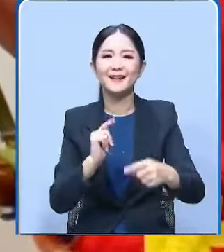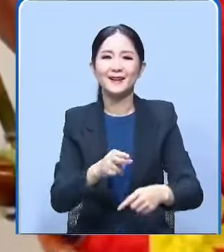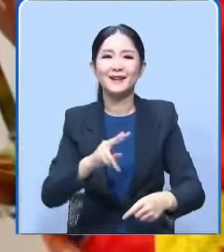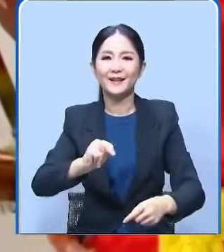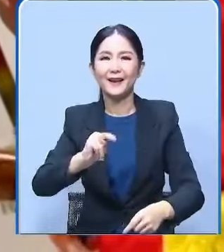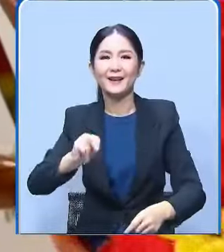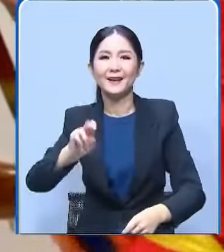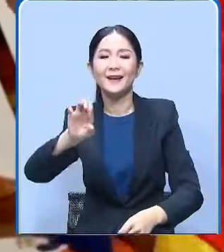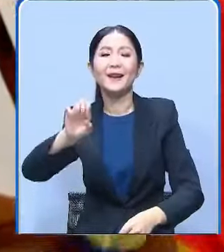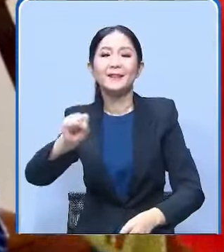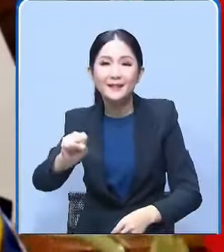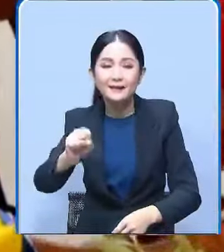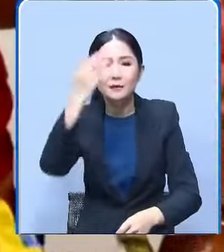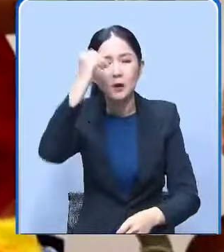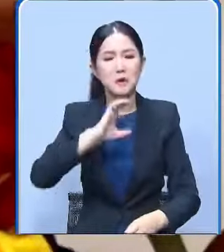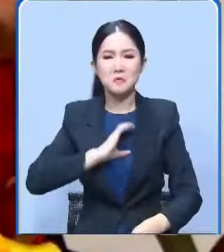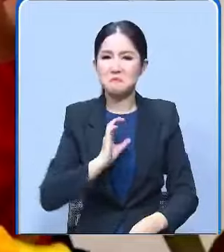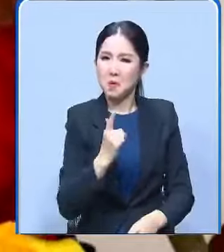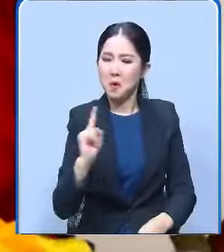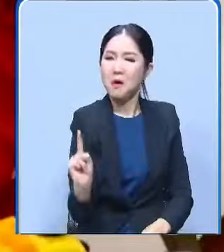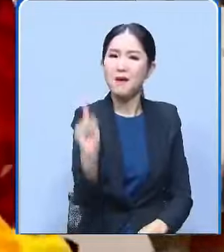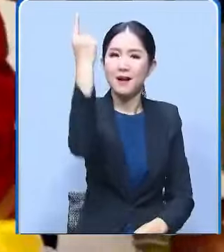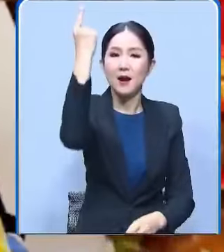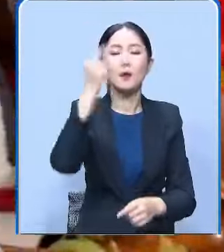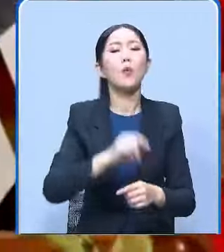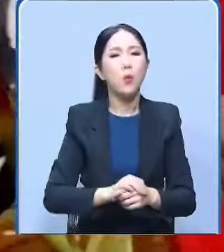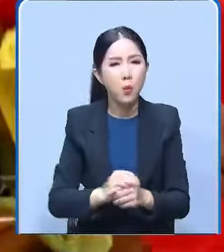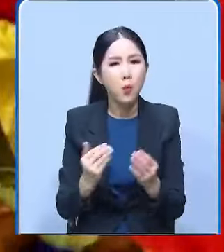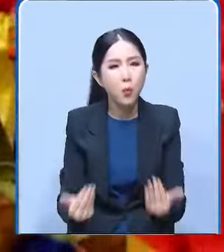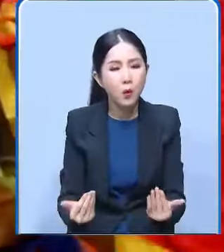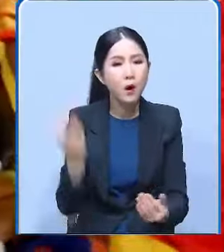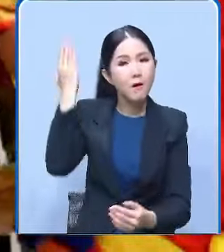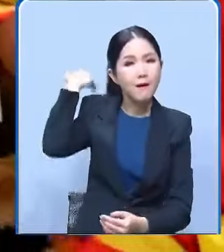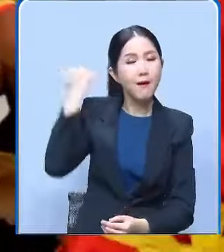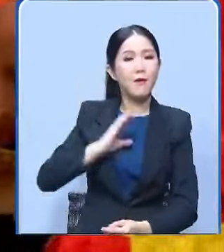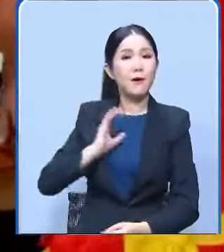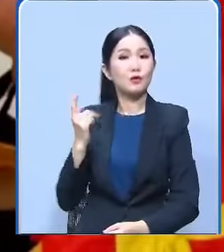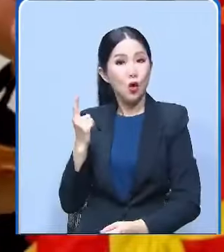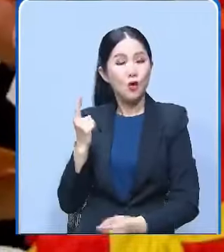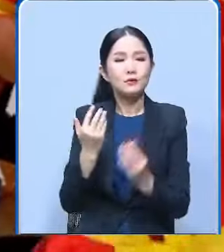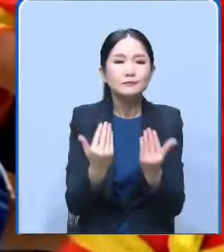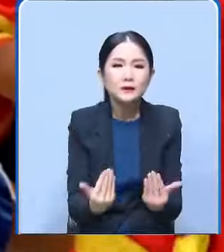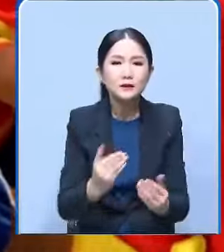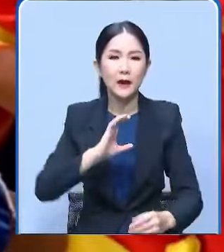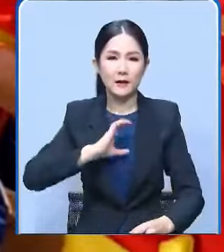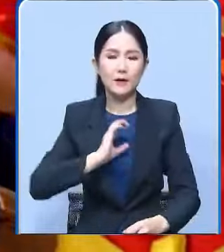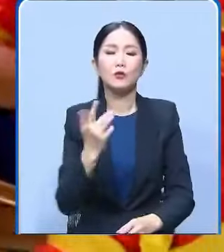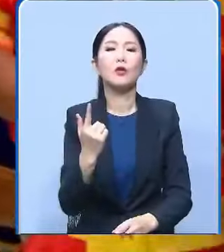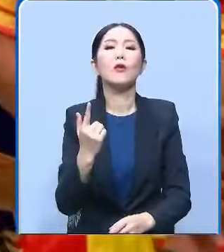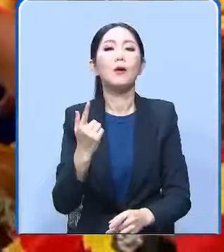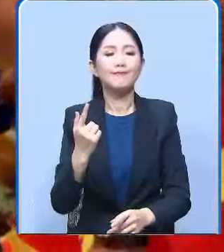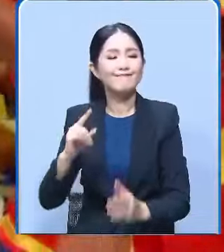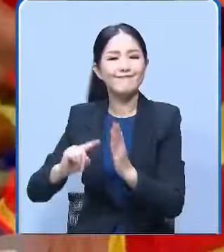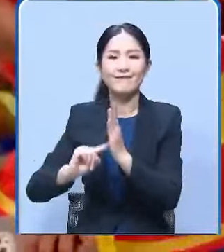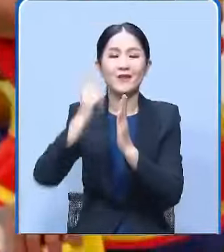ของเหรียญทองแรกของทัพนักกีฬาไทยนะครับแล้วก็ยังป้องกันเหรียญทองไว้ได้ด้วยเป็นเหรียญทองแรกของทัพนักกีฬาไทยในปารีส